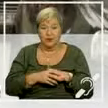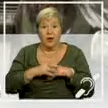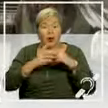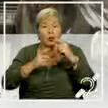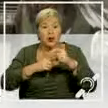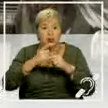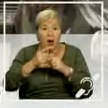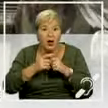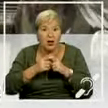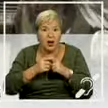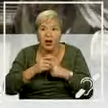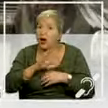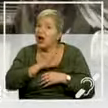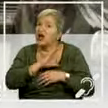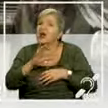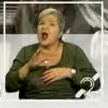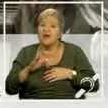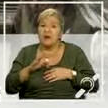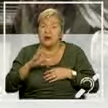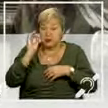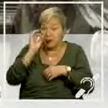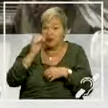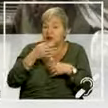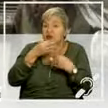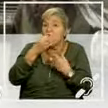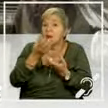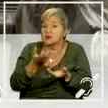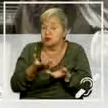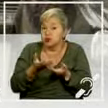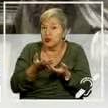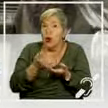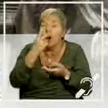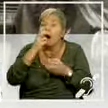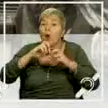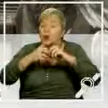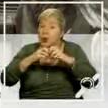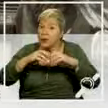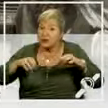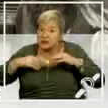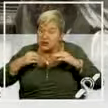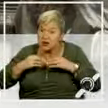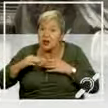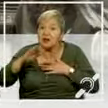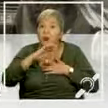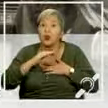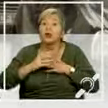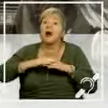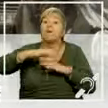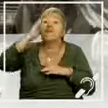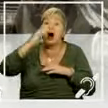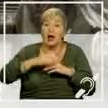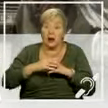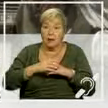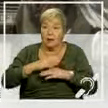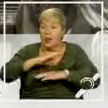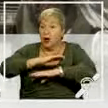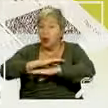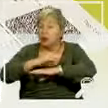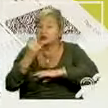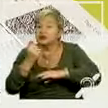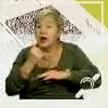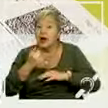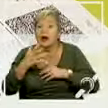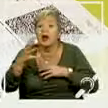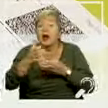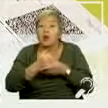Consecințele sunt extrem de grave. Specialiștii vorbesc chiar de o problemă de sănătate publică majoră. Asta în condițiile în care abuzul